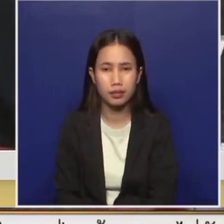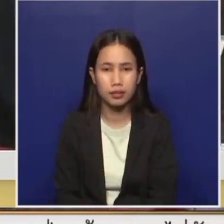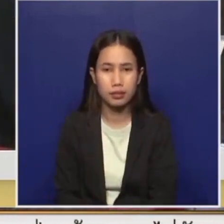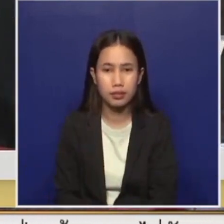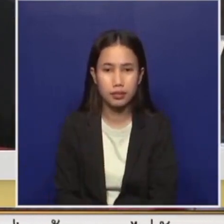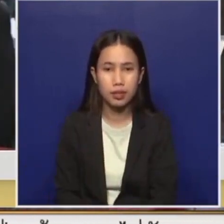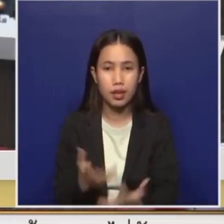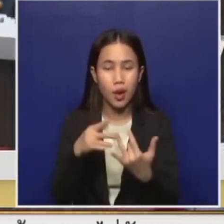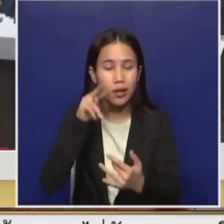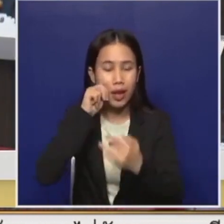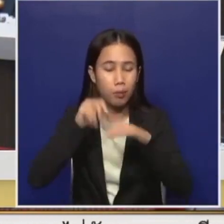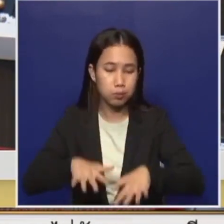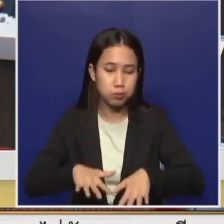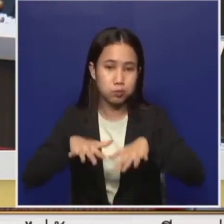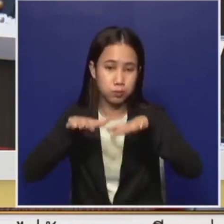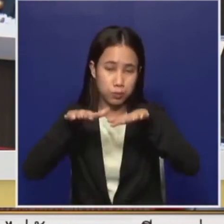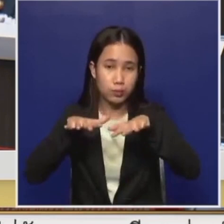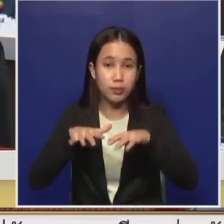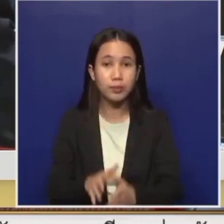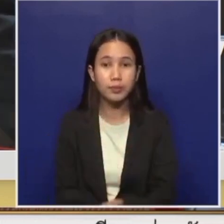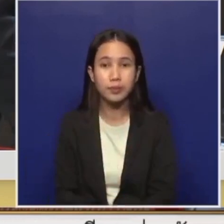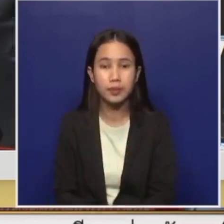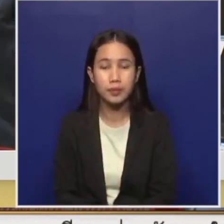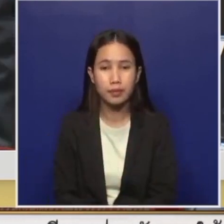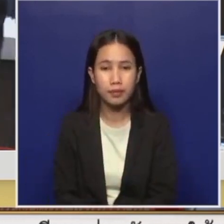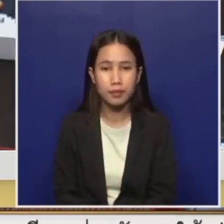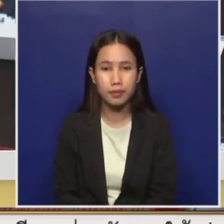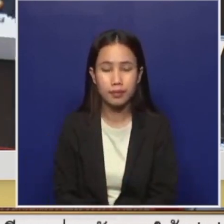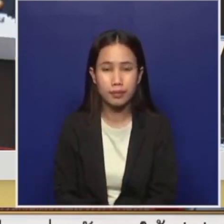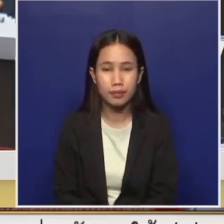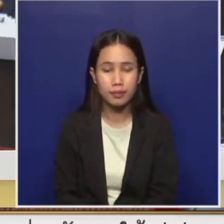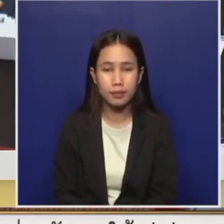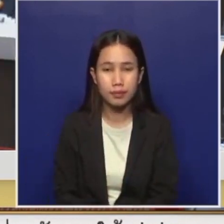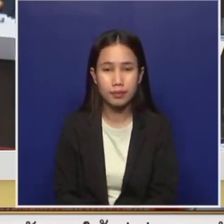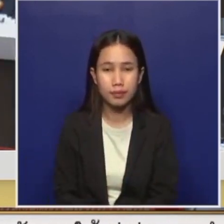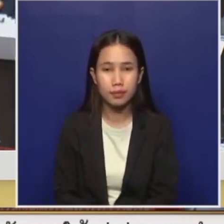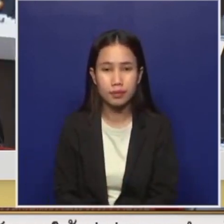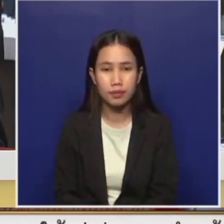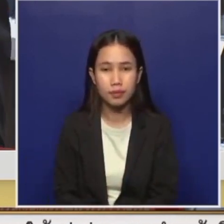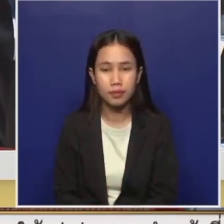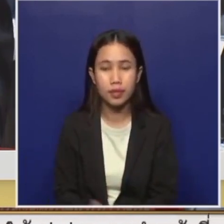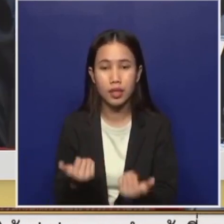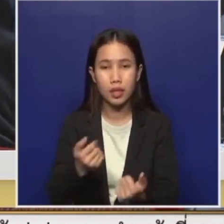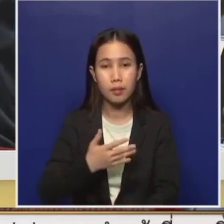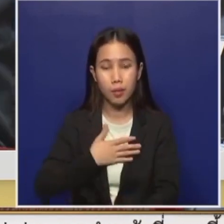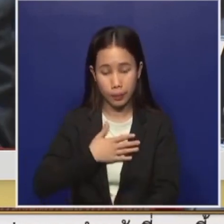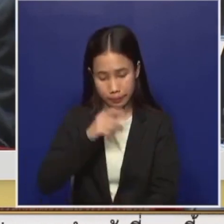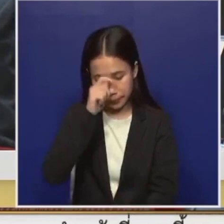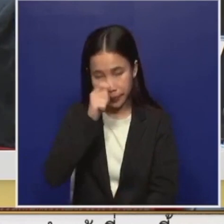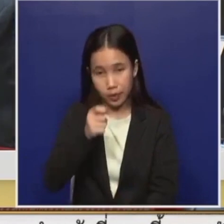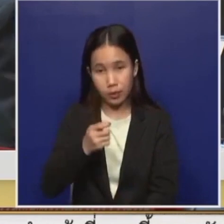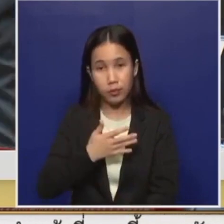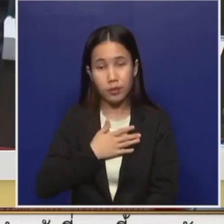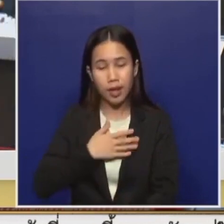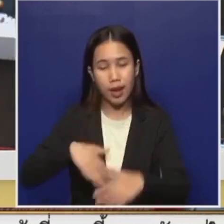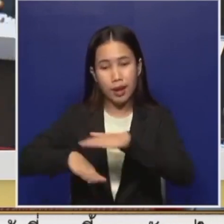รอจบ reconsiderน้จะทวมก็ลบหมอบได้อี่คอส่งที่มนเกิดขึ้νผมเองดวยควกรบครับรั